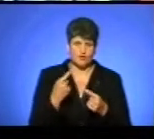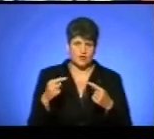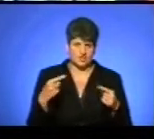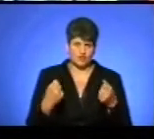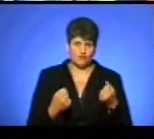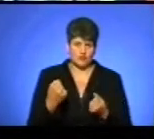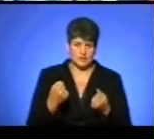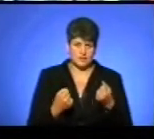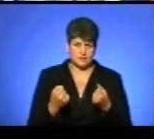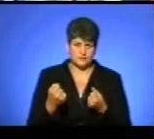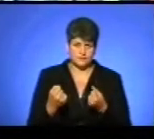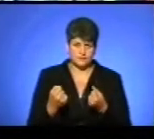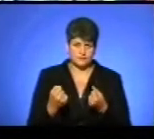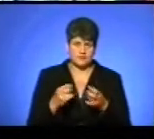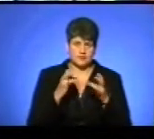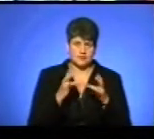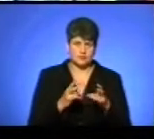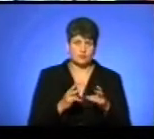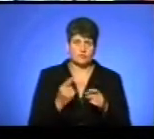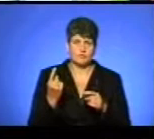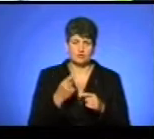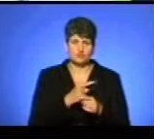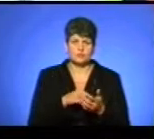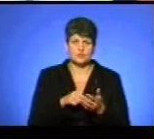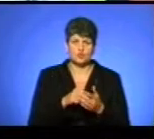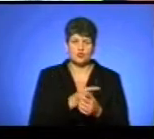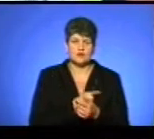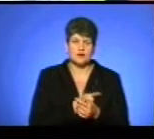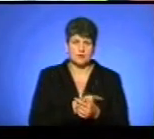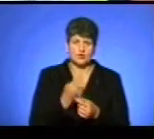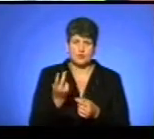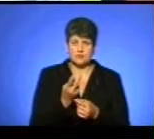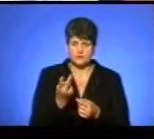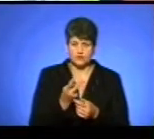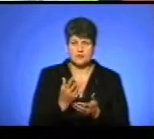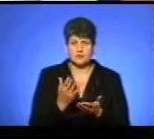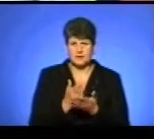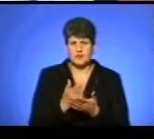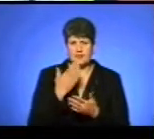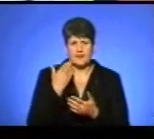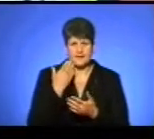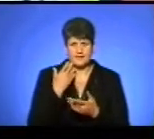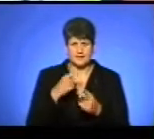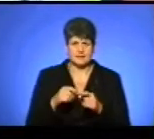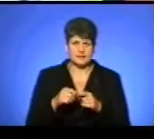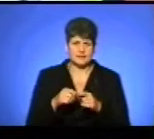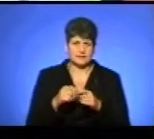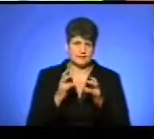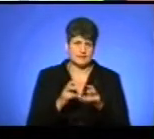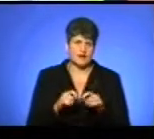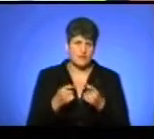водіїв в травмпункт першої міської лікарні. Обидва водії отримали незначні легкі ушкодження.